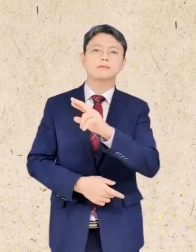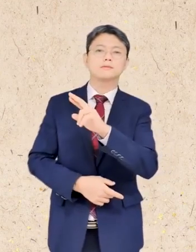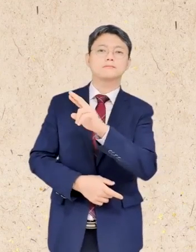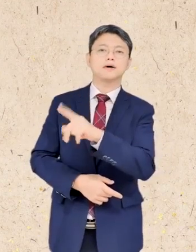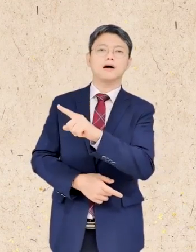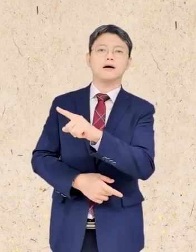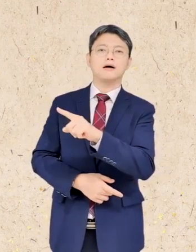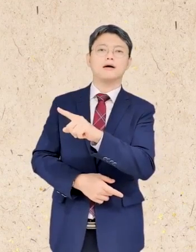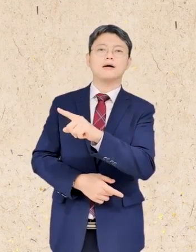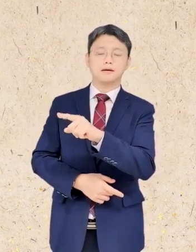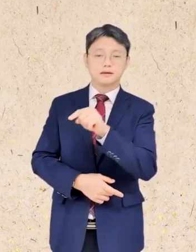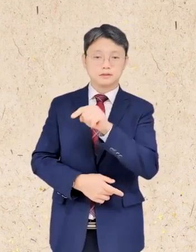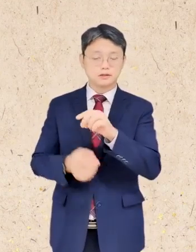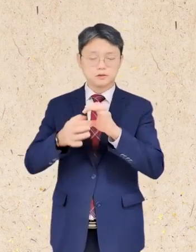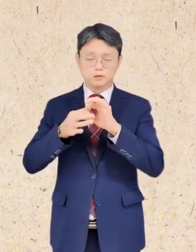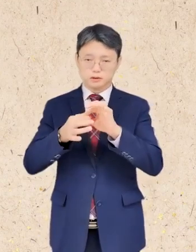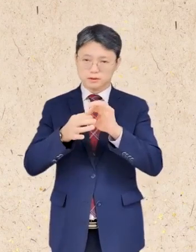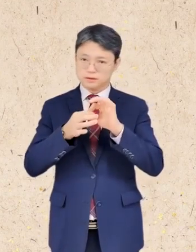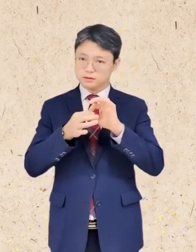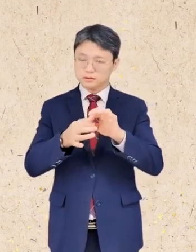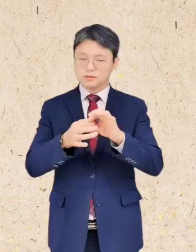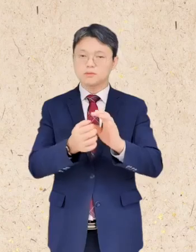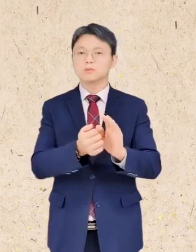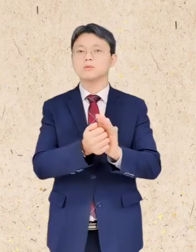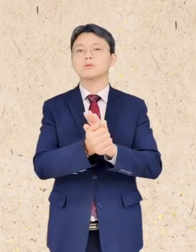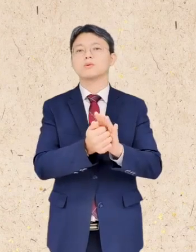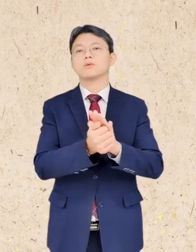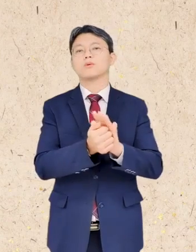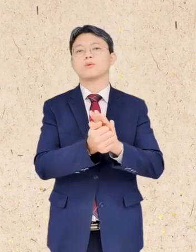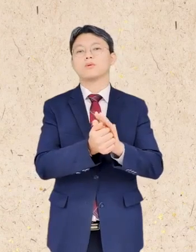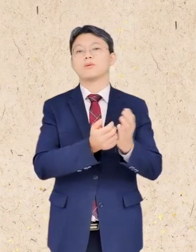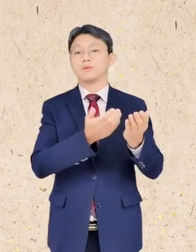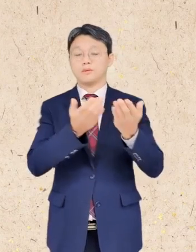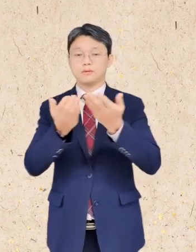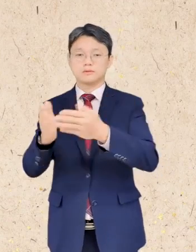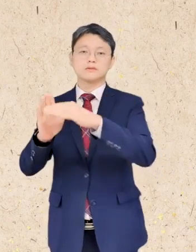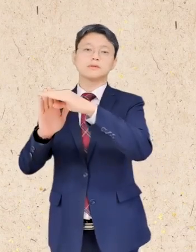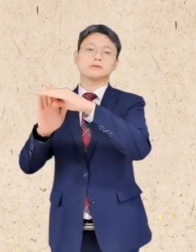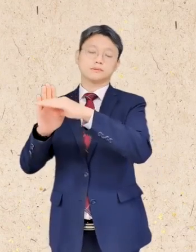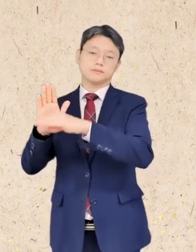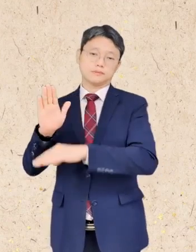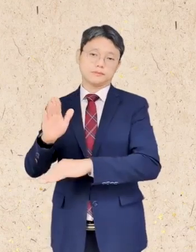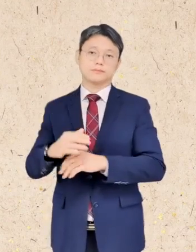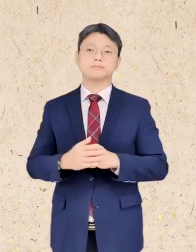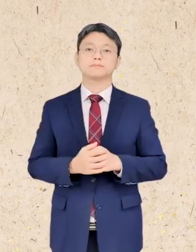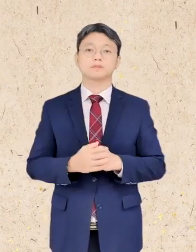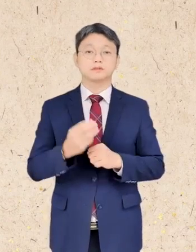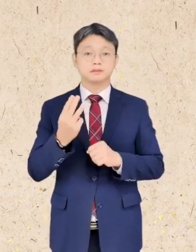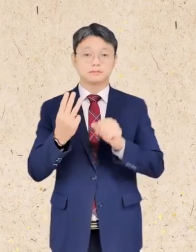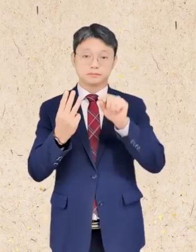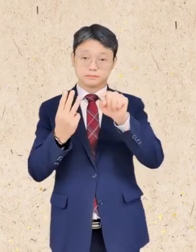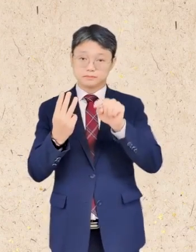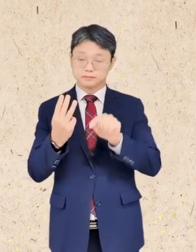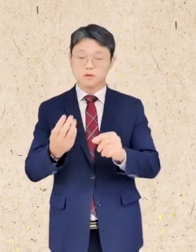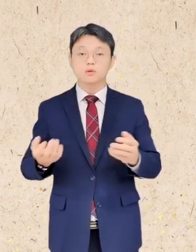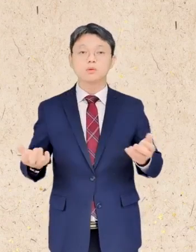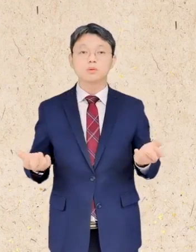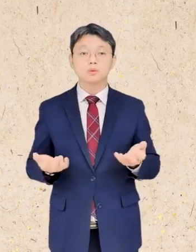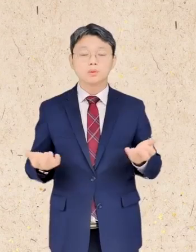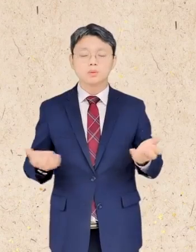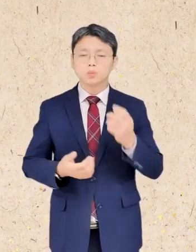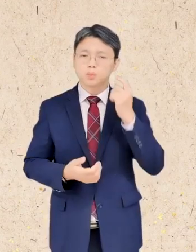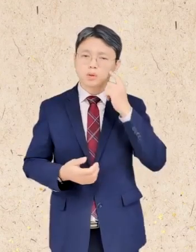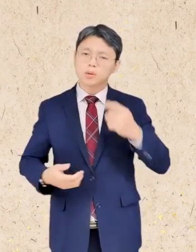다시 확인하여서 바로잡고요, 이것을 통해서 그들 가운데 위로가 있게 하는 것이 2장의 내용입니다.